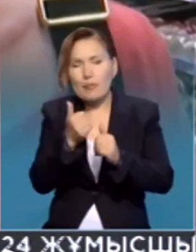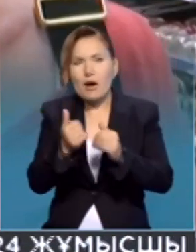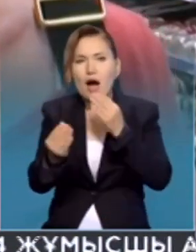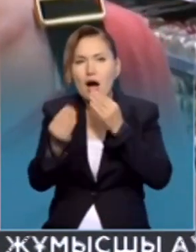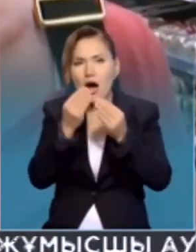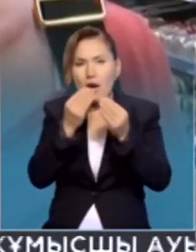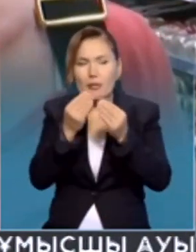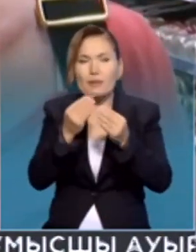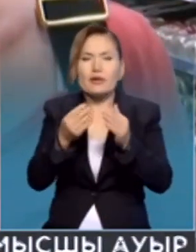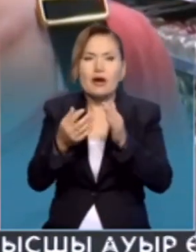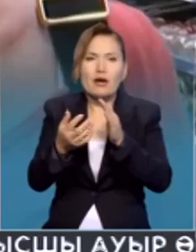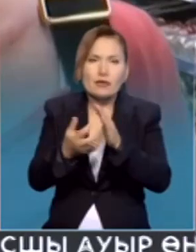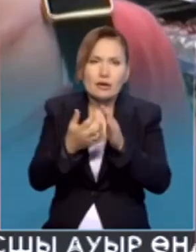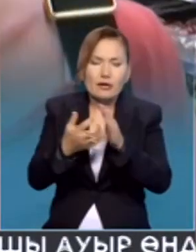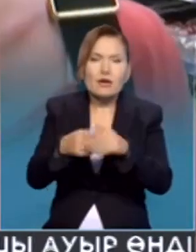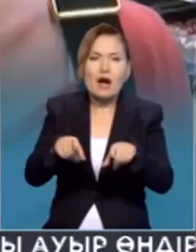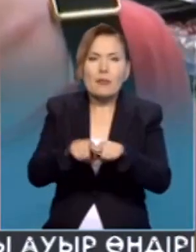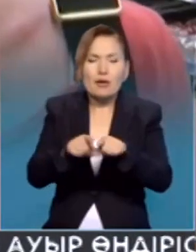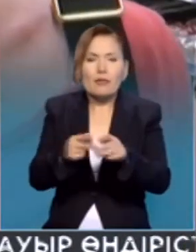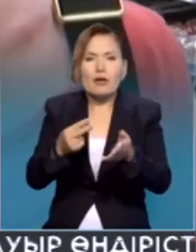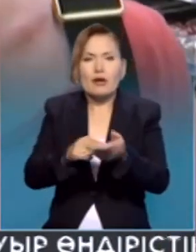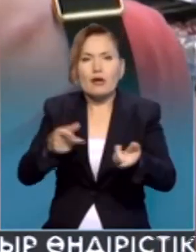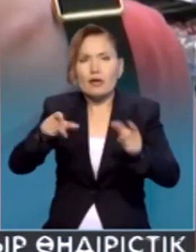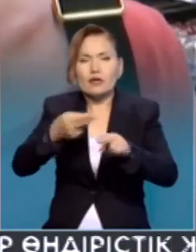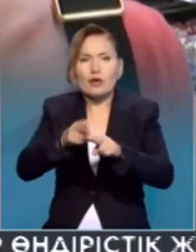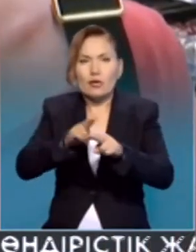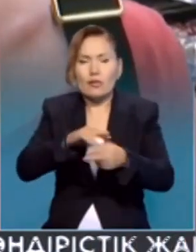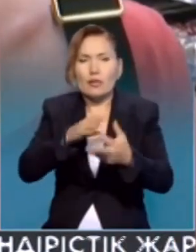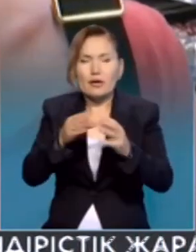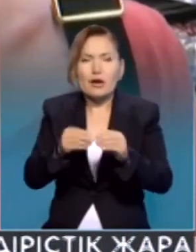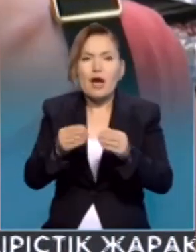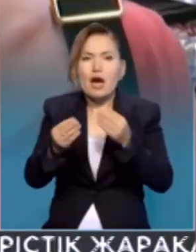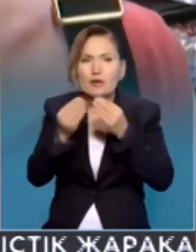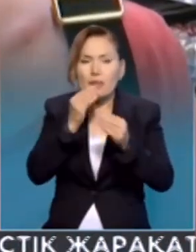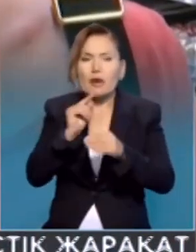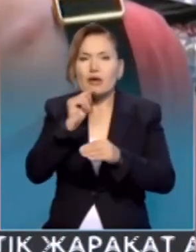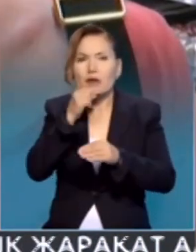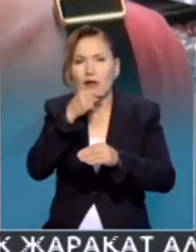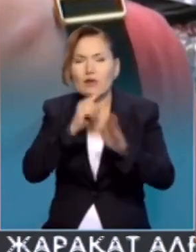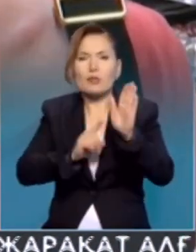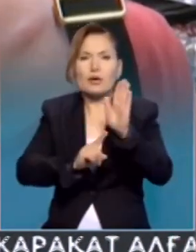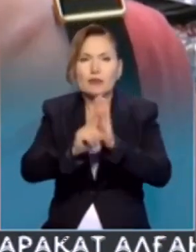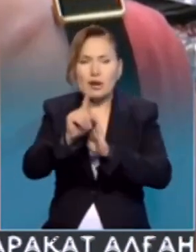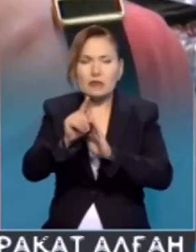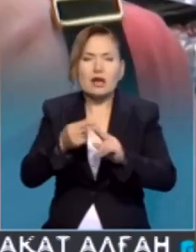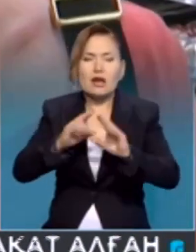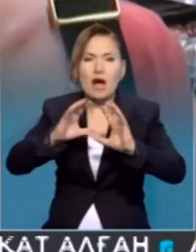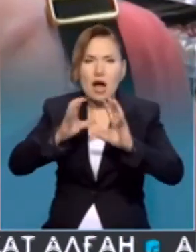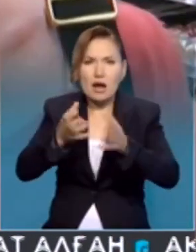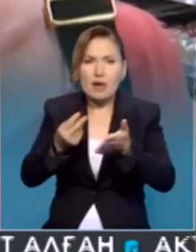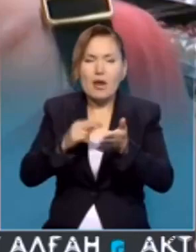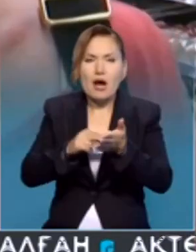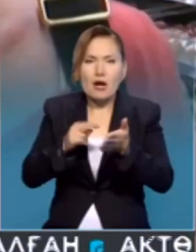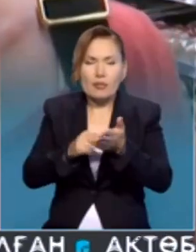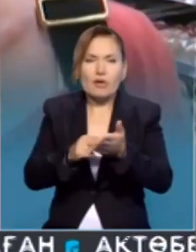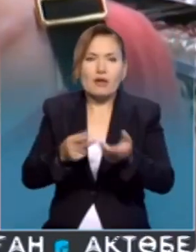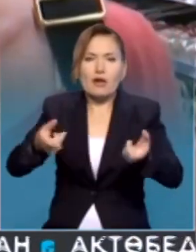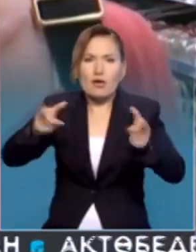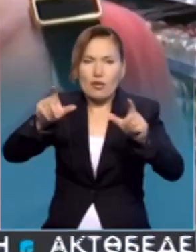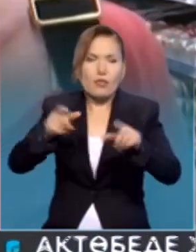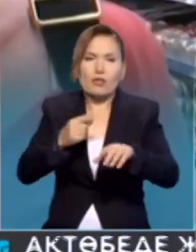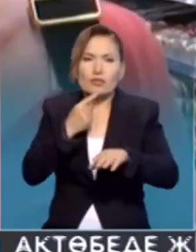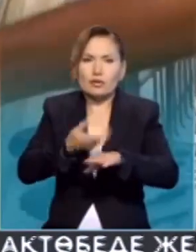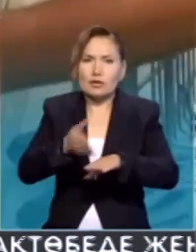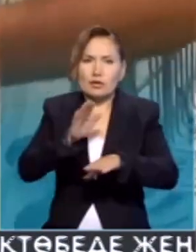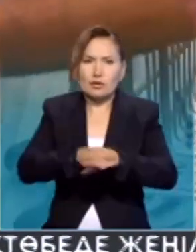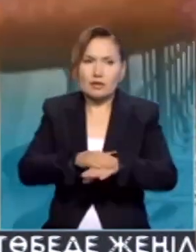энди 200ге дейин өстү. Сондуктан кибер заттардан бас тарттык. Элде жана алемде үлкен дагдарыс болуп жатыр. Аны еңсеруу оңайга сокпай жатканын